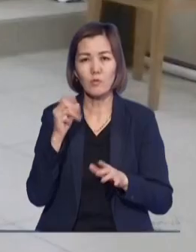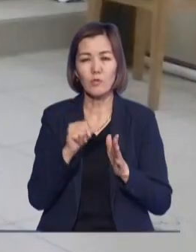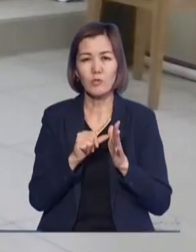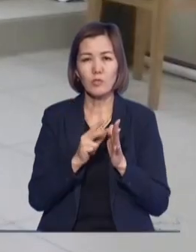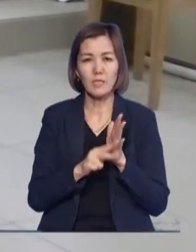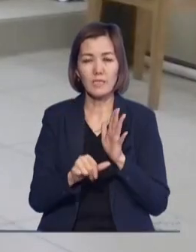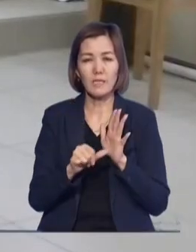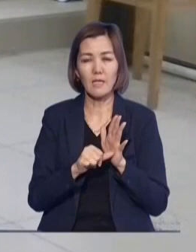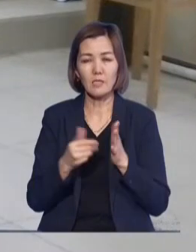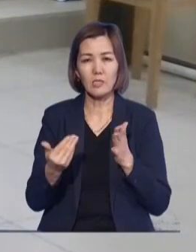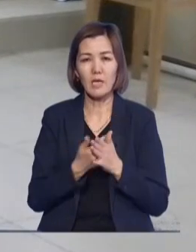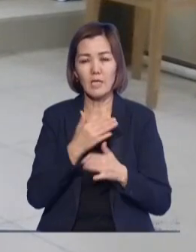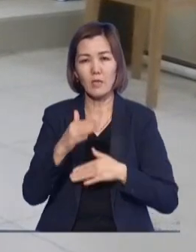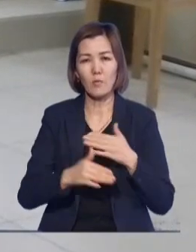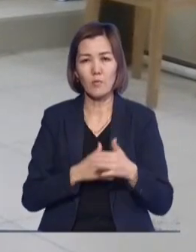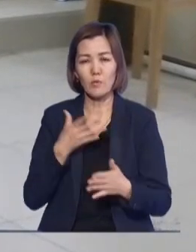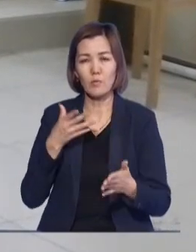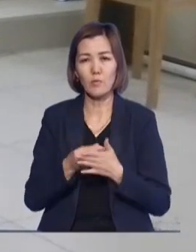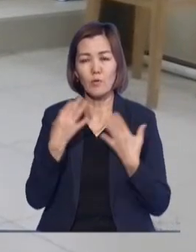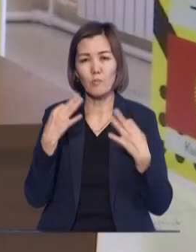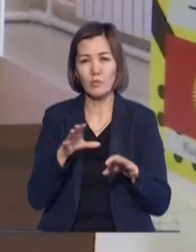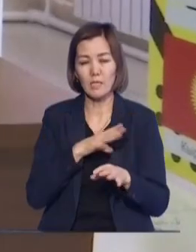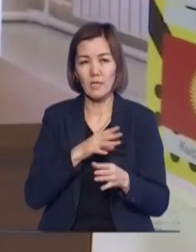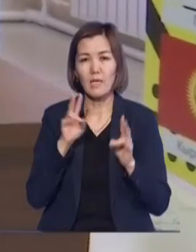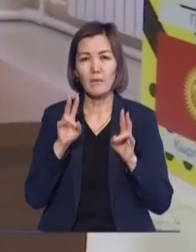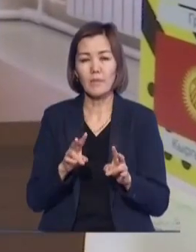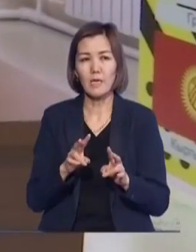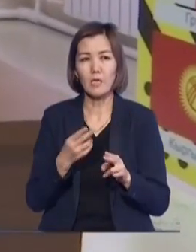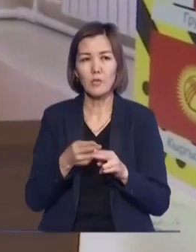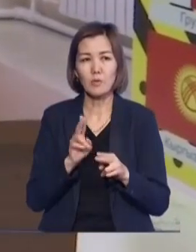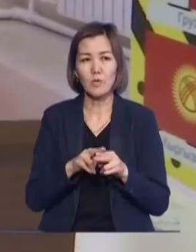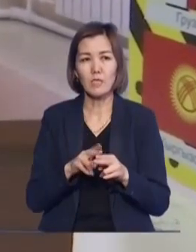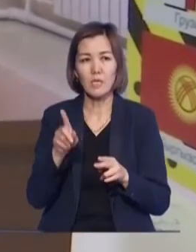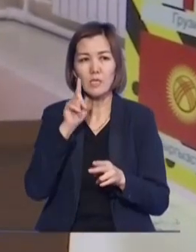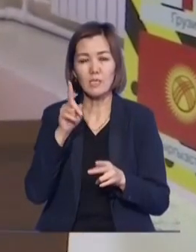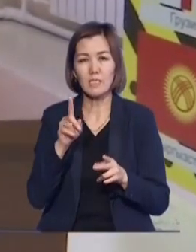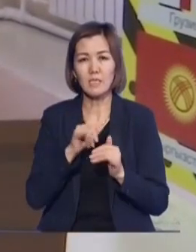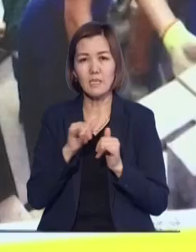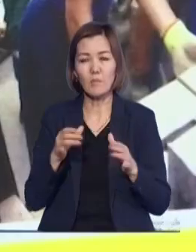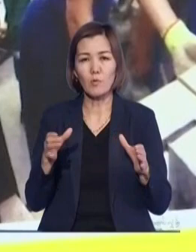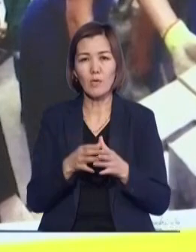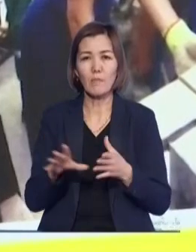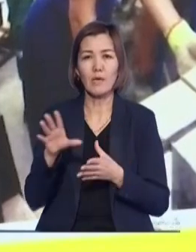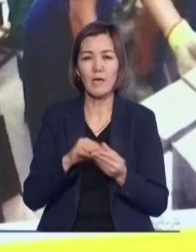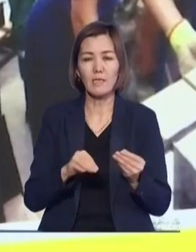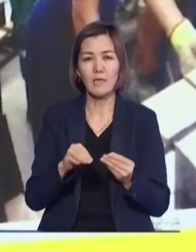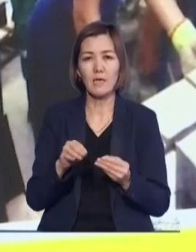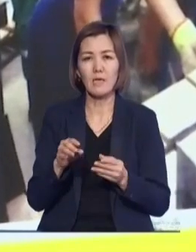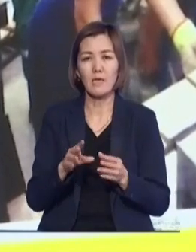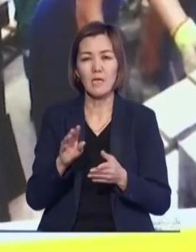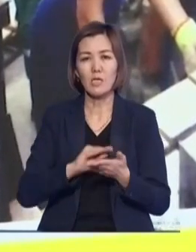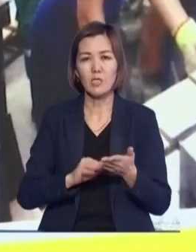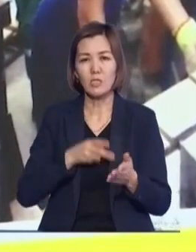сәйкес қайта өндеу жинағы төлемінен босатылған. Бірақ соған қарамастан жасыл даму компаниясы қайта сотқа шағым